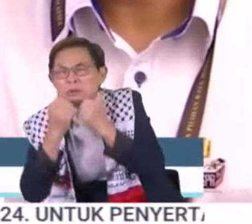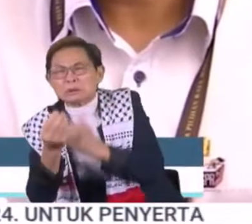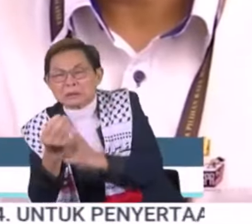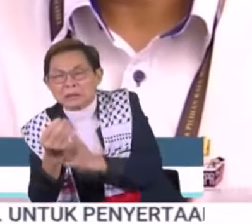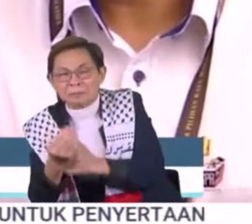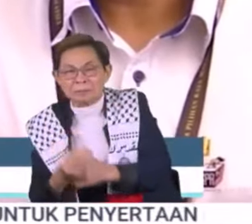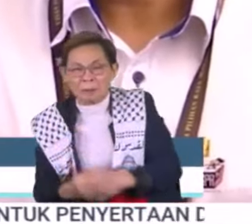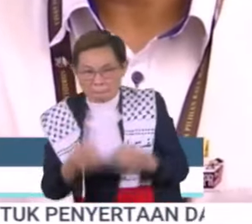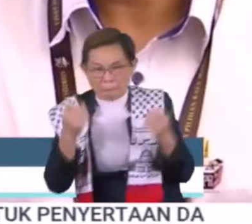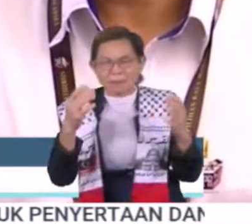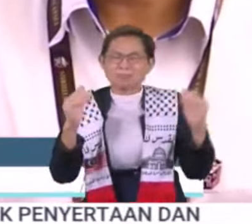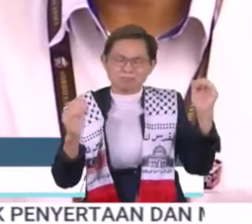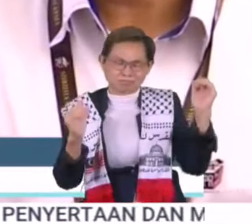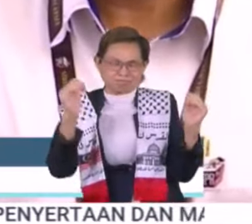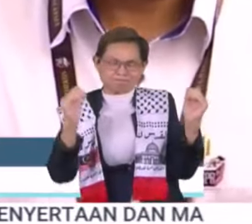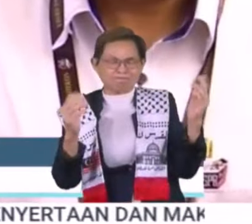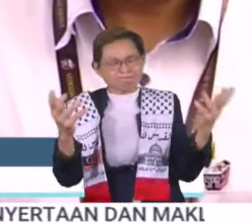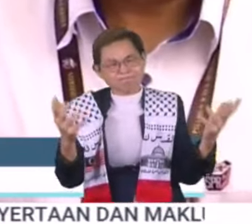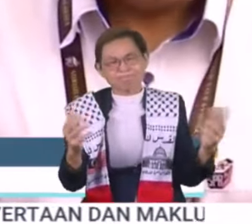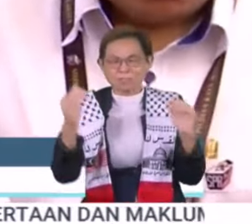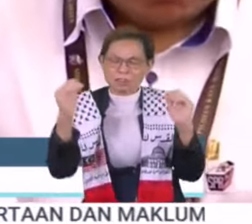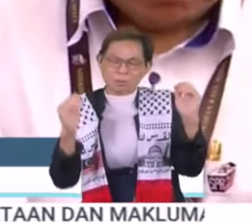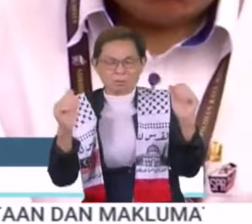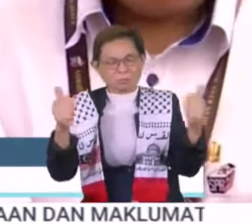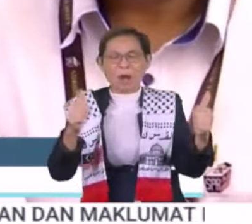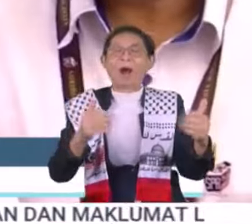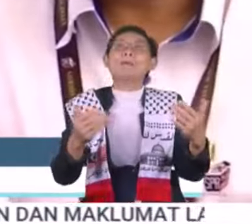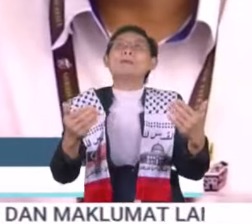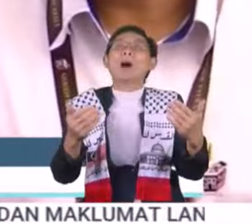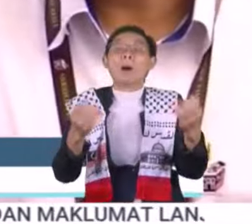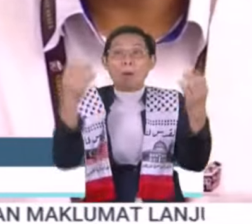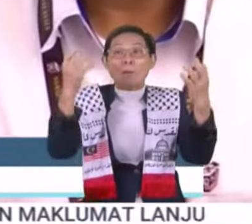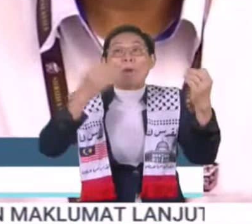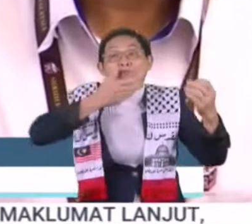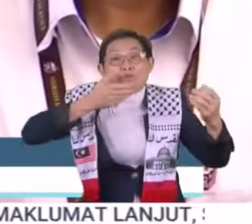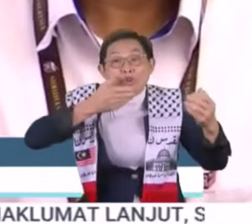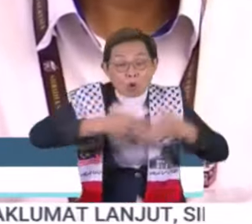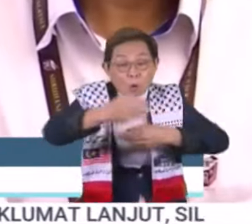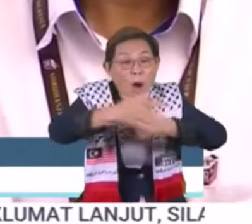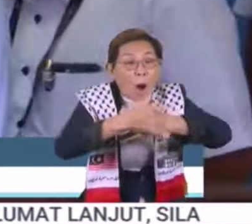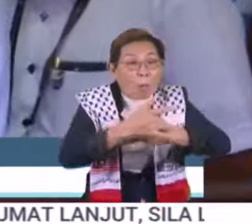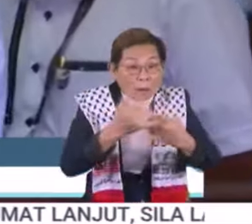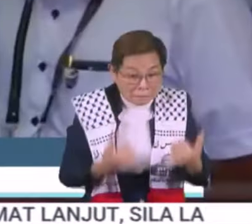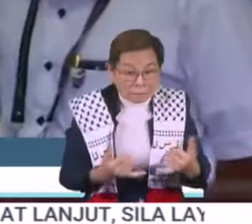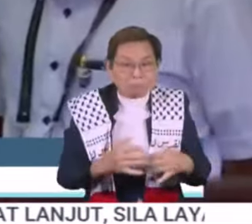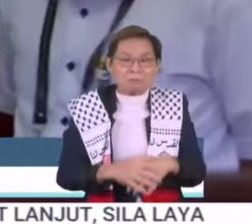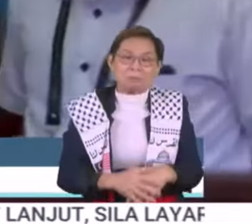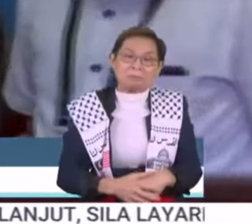keadaan seimbang. Alhamdulillah. Ramai orang muda keluar awal pada kali ini.